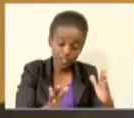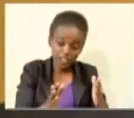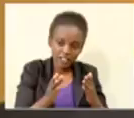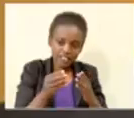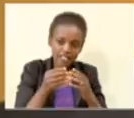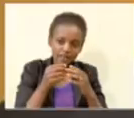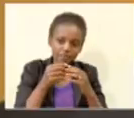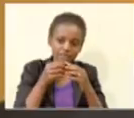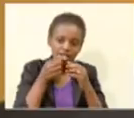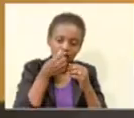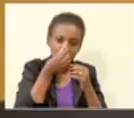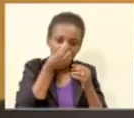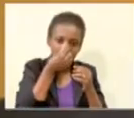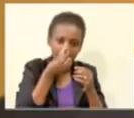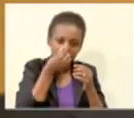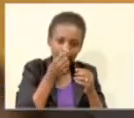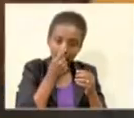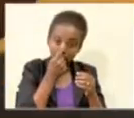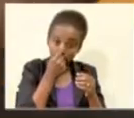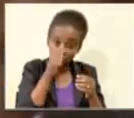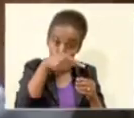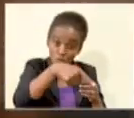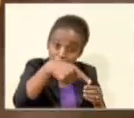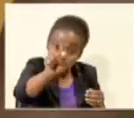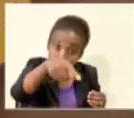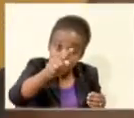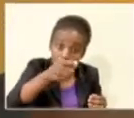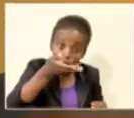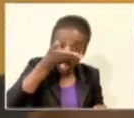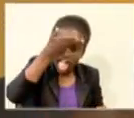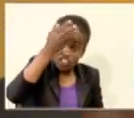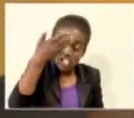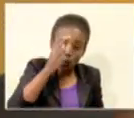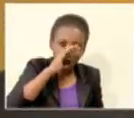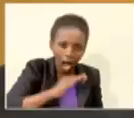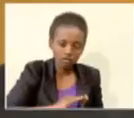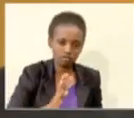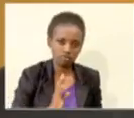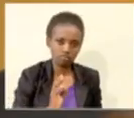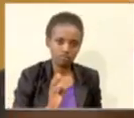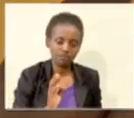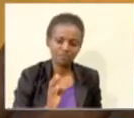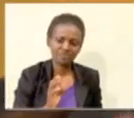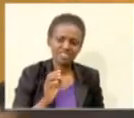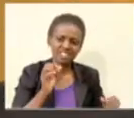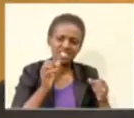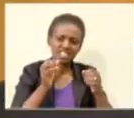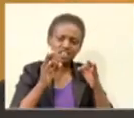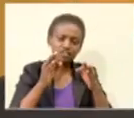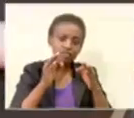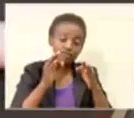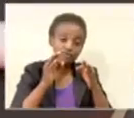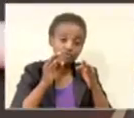ukakegereza amazuru yawe kugira ngo hatagira igica hejuru cyangwa hasi igihe rero ugiye